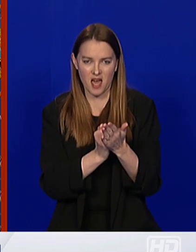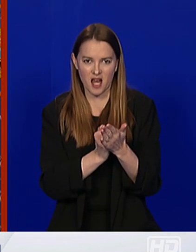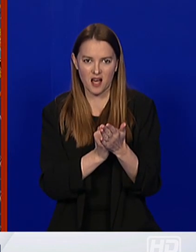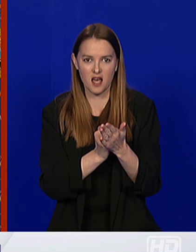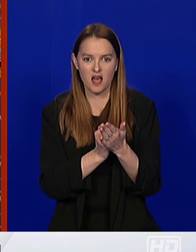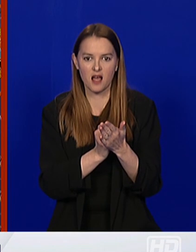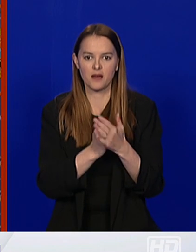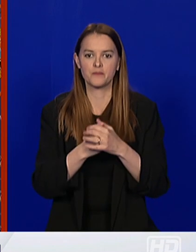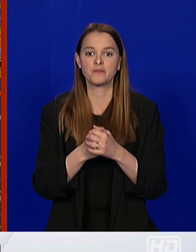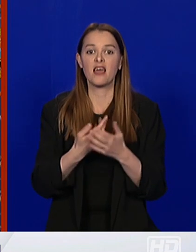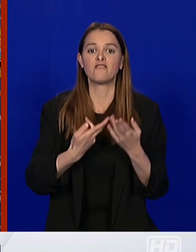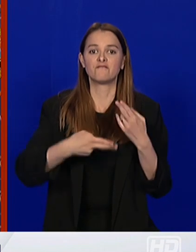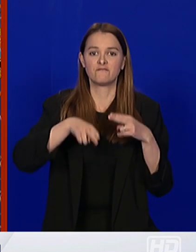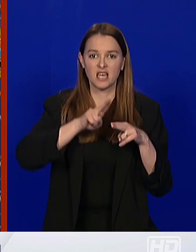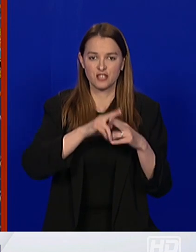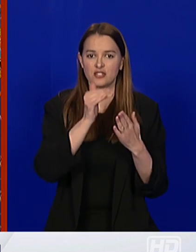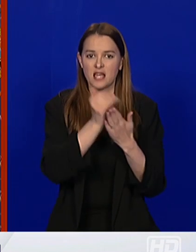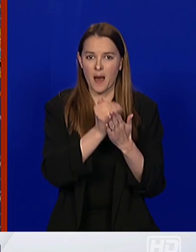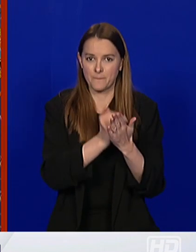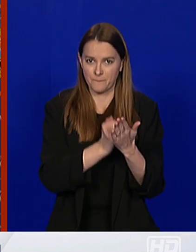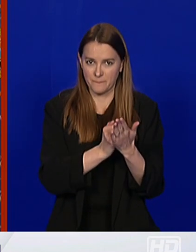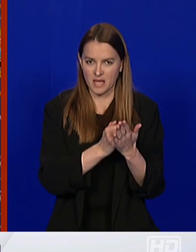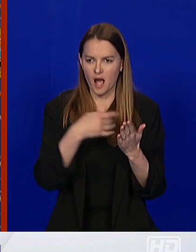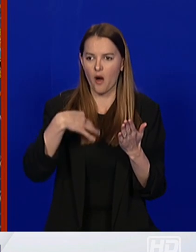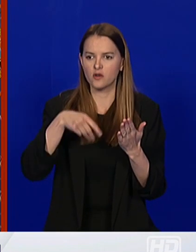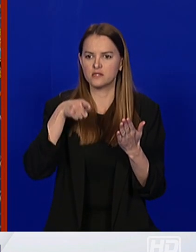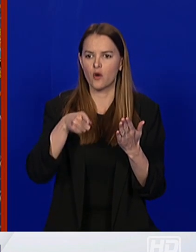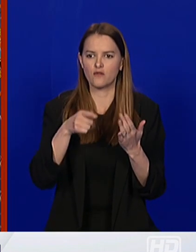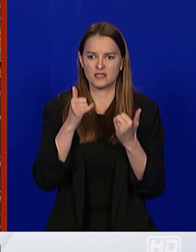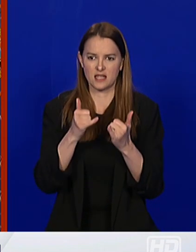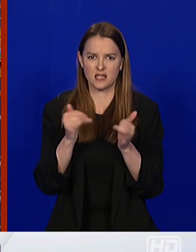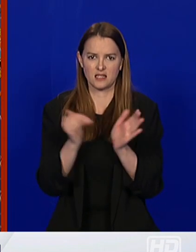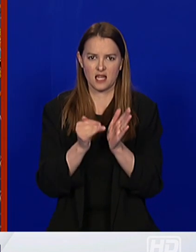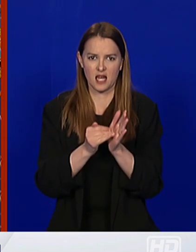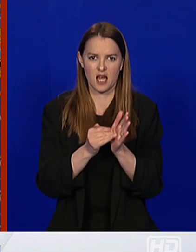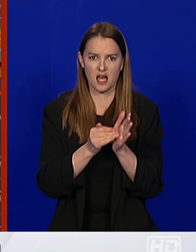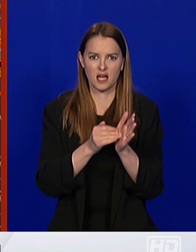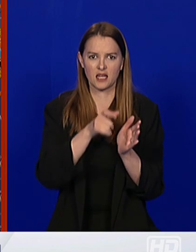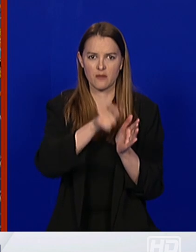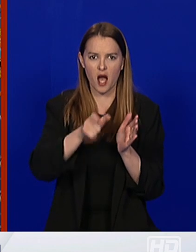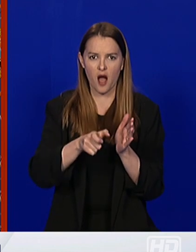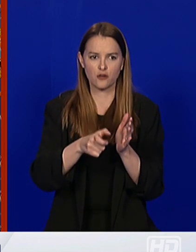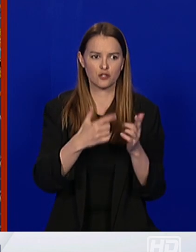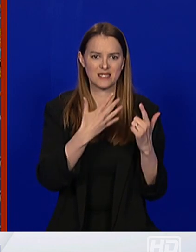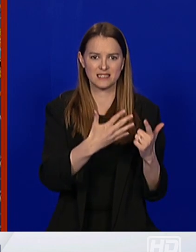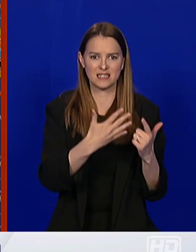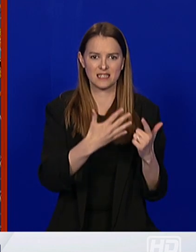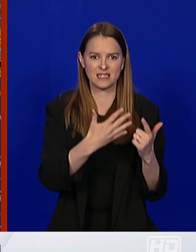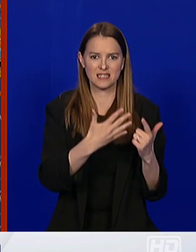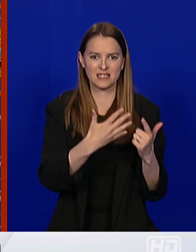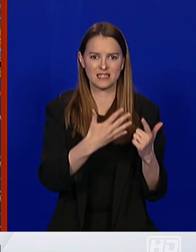ovih da se zaposlenici kohortiraju u 7x7 grupe, se provodi, dakle sve ono što se tiče